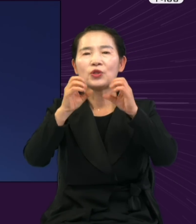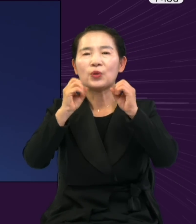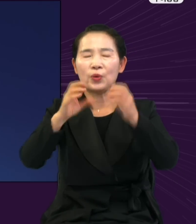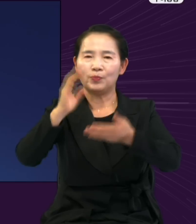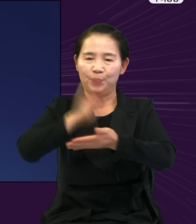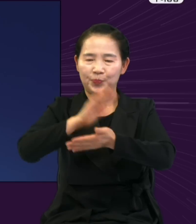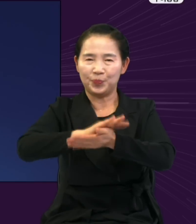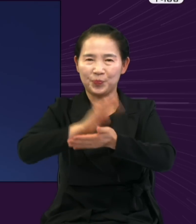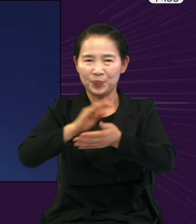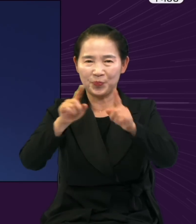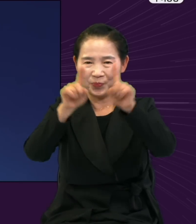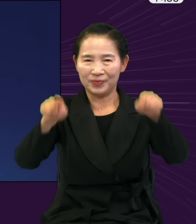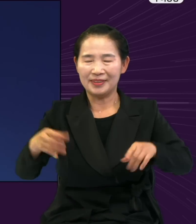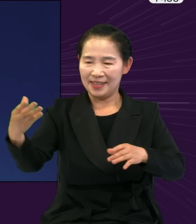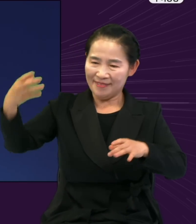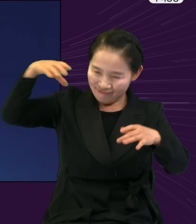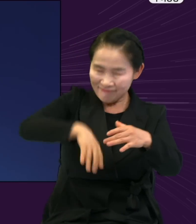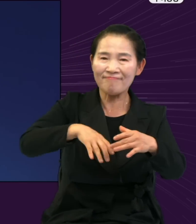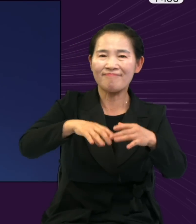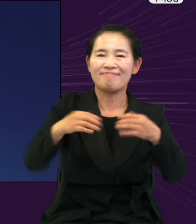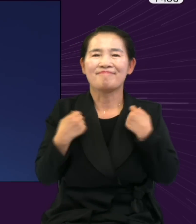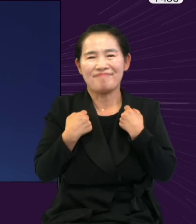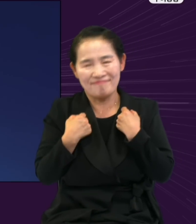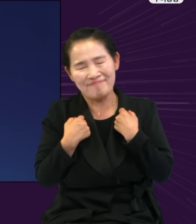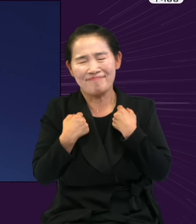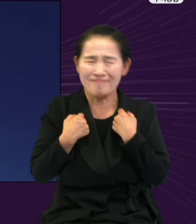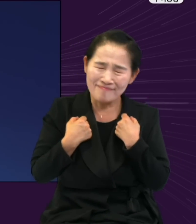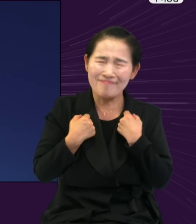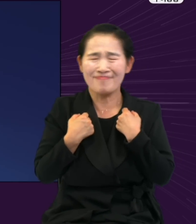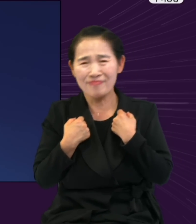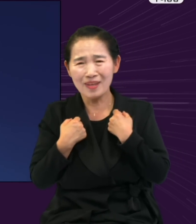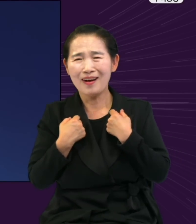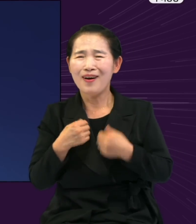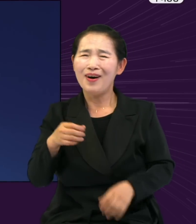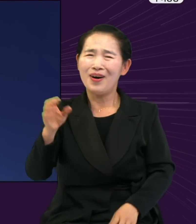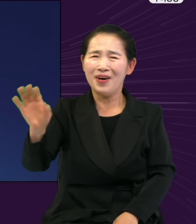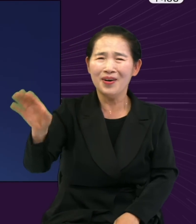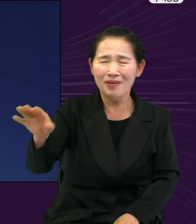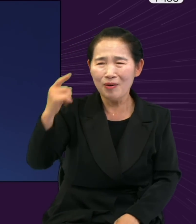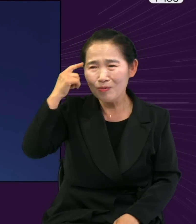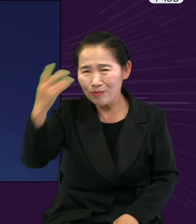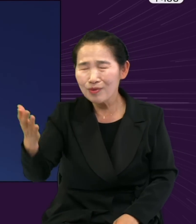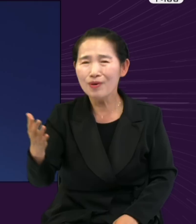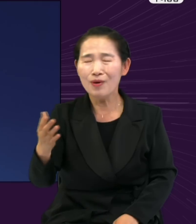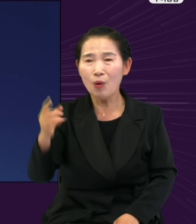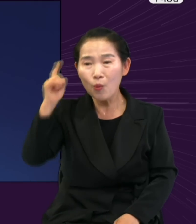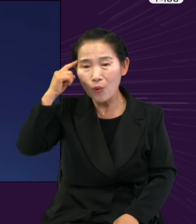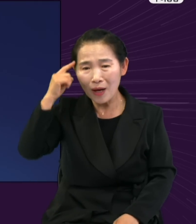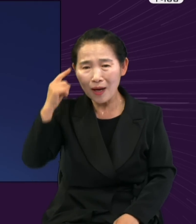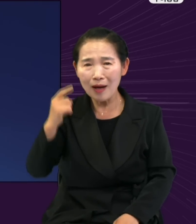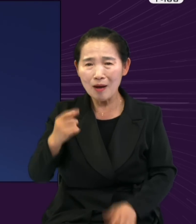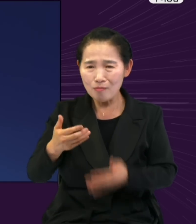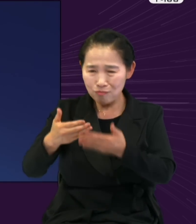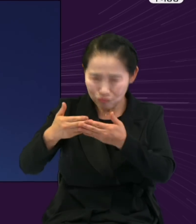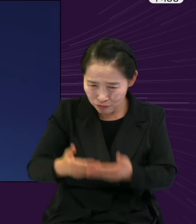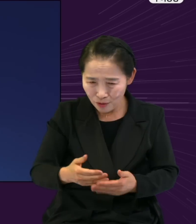있었어요. 왜냐하면 제가 물었죠. 왜 그렇게 무겁게 그걸 들고 다니는지. 그냥 그 자리에서 찢어버리면